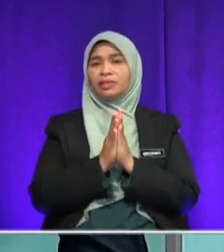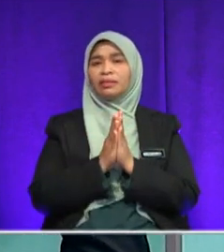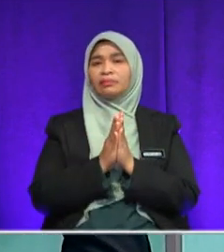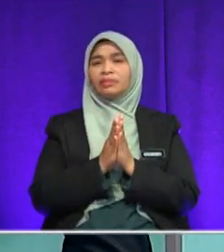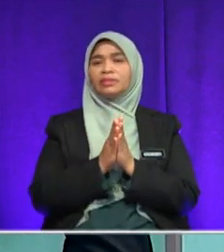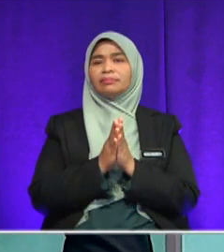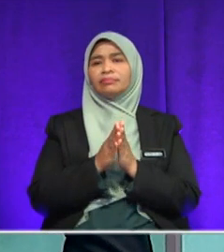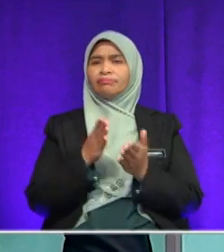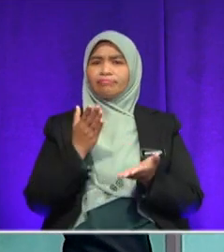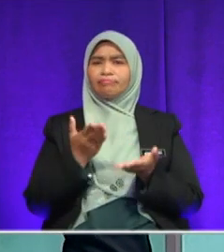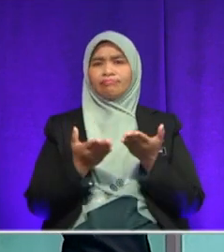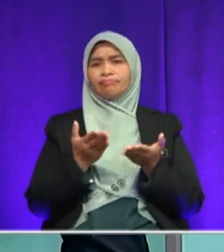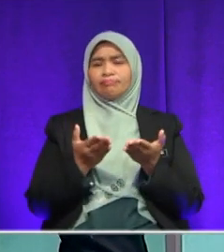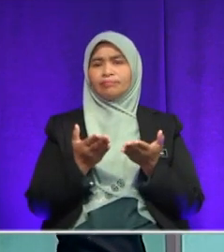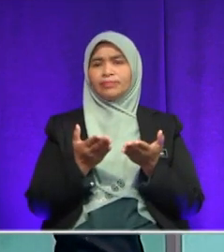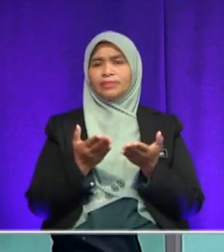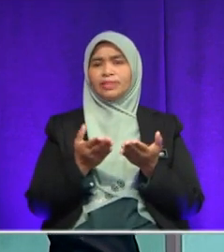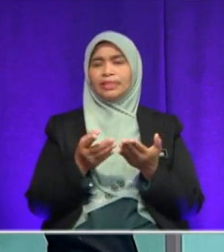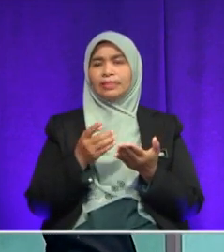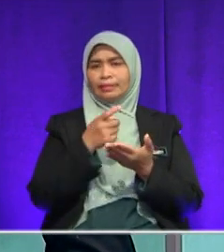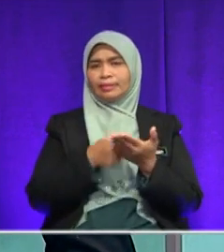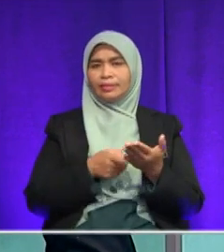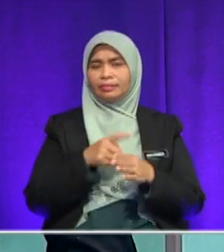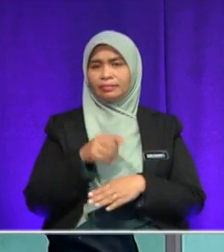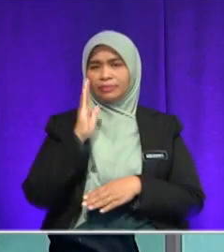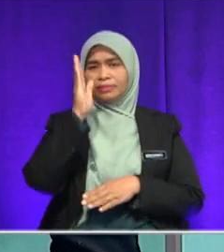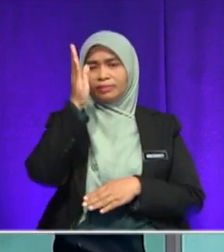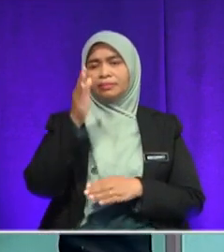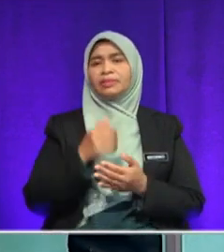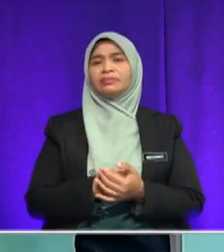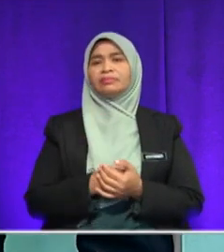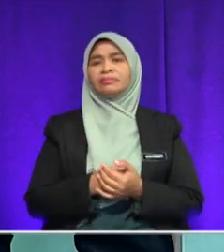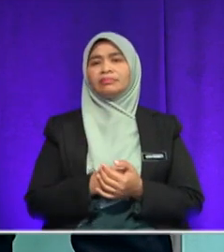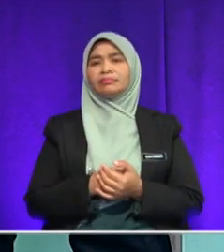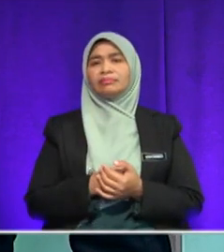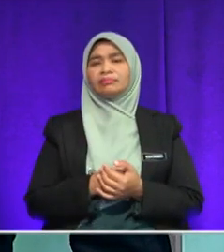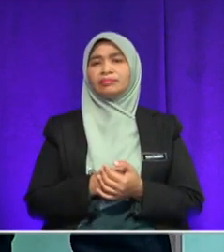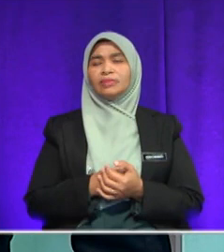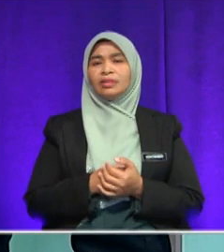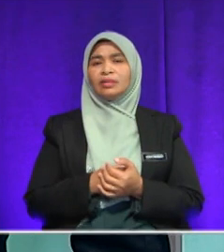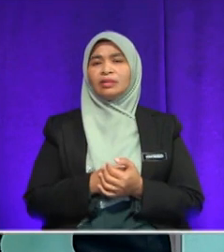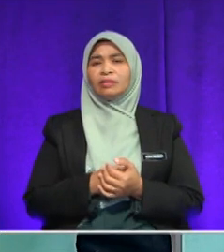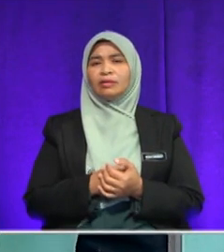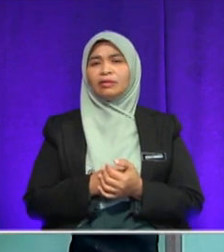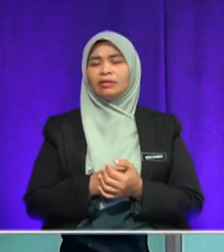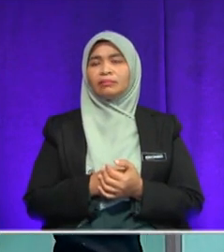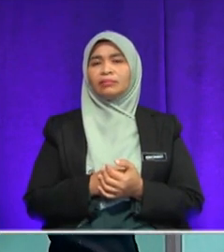jangkaan harga pada masa hadapan. Okey, jangkaan harga pada masa hadapan, harga dijangkakan